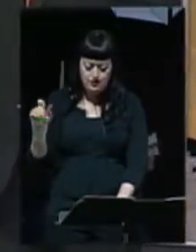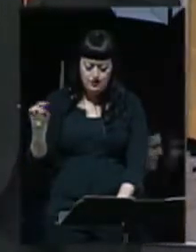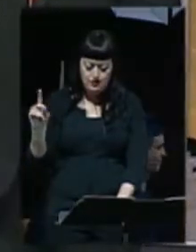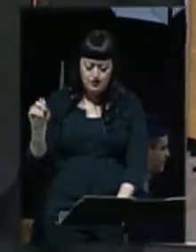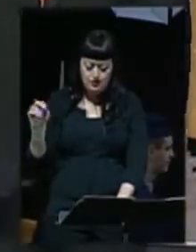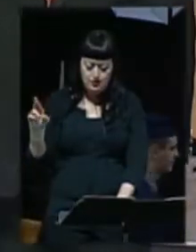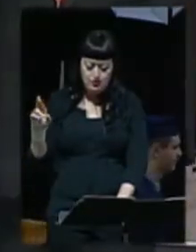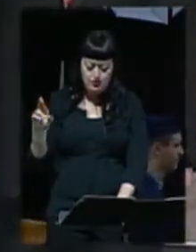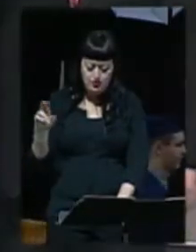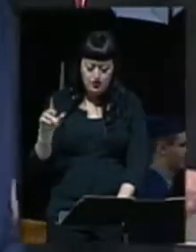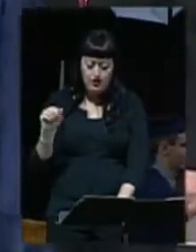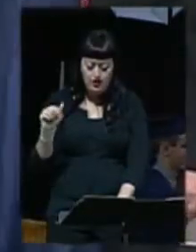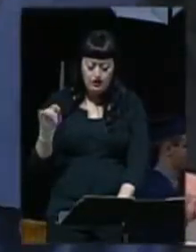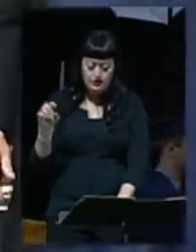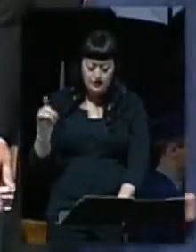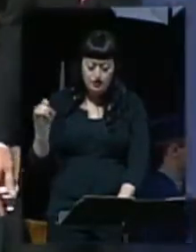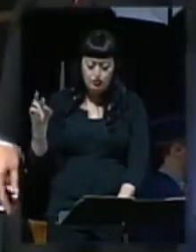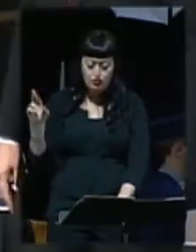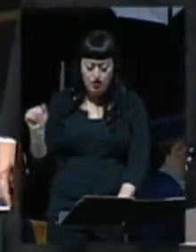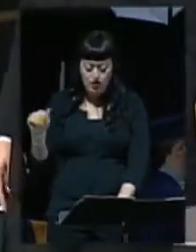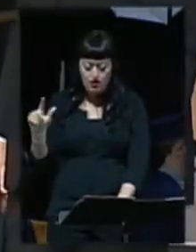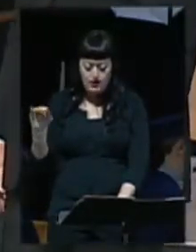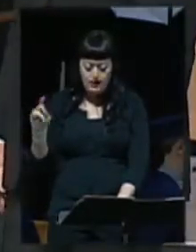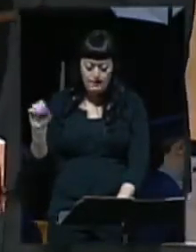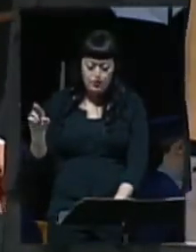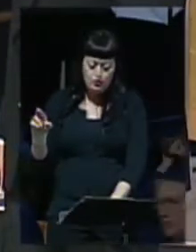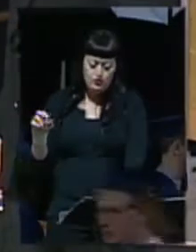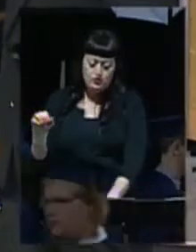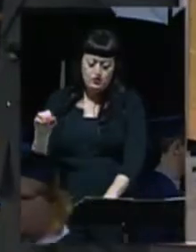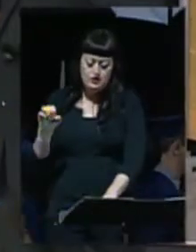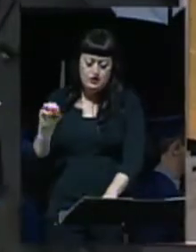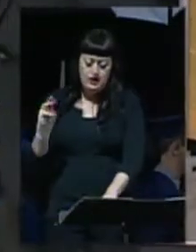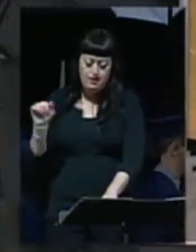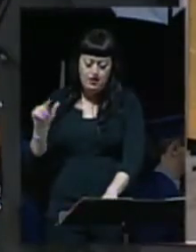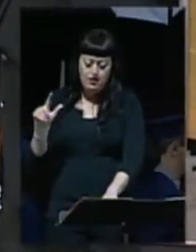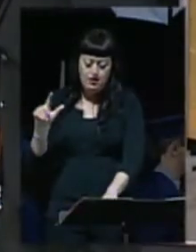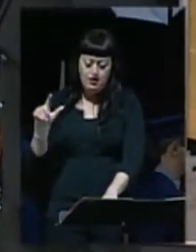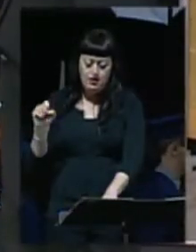Alexandra Labor. Emma LaFrambois.